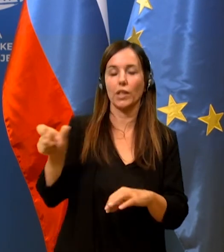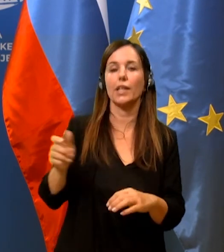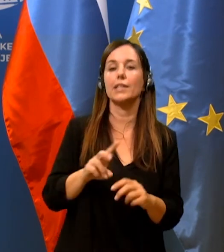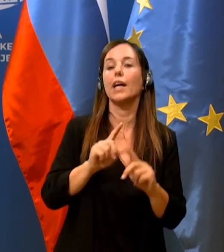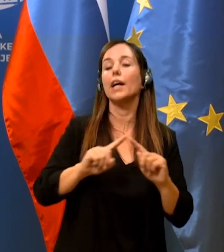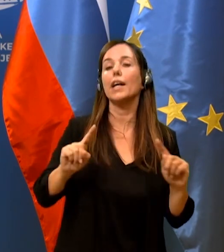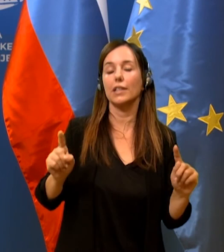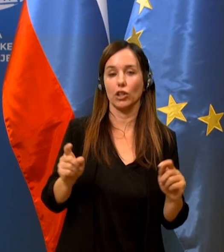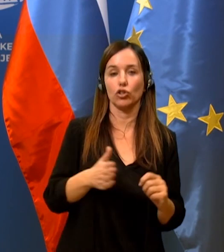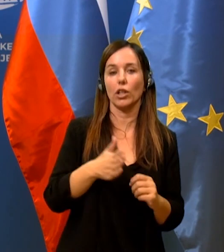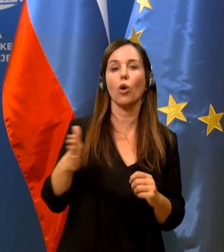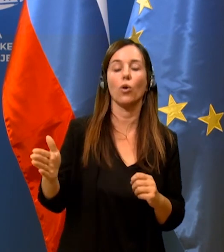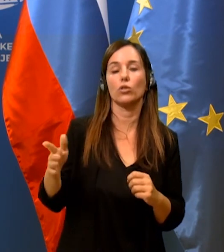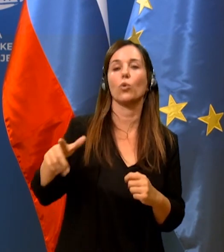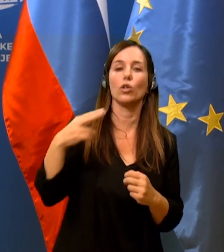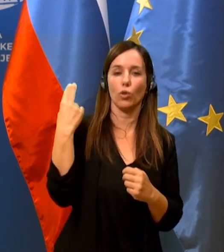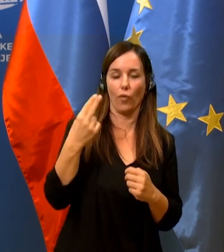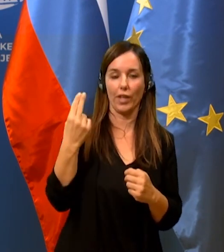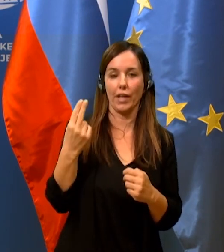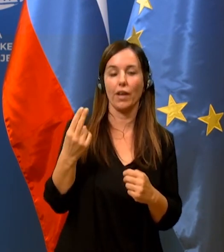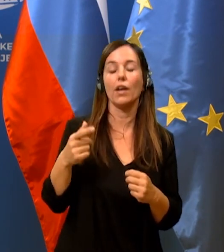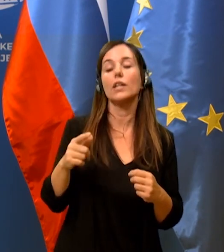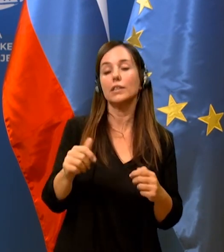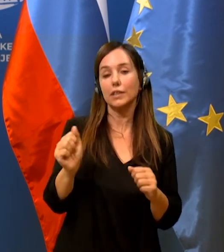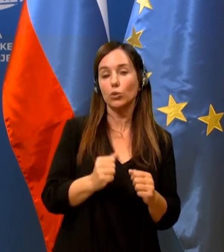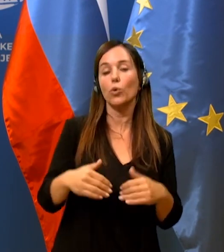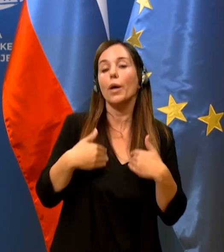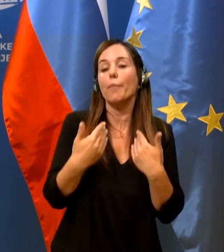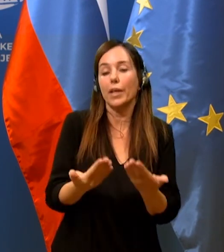Zato razmeram v vseh COVID bolnišnicah vsak dan namenjamo vso potrebno pozornost.